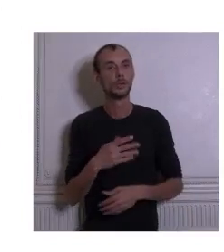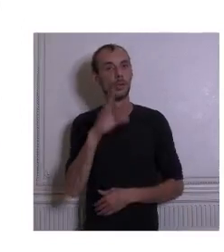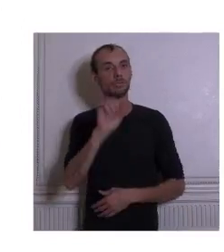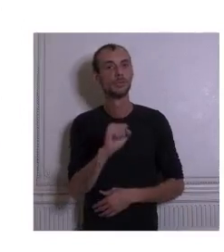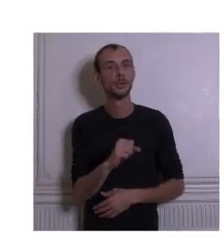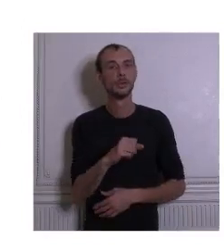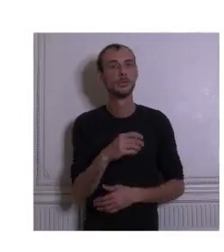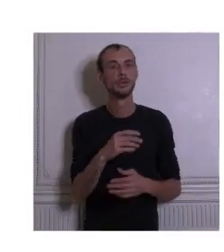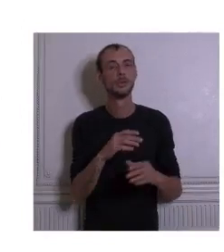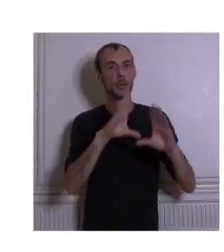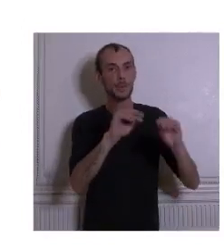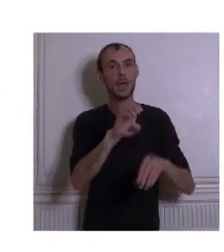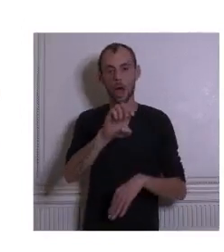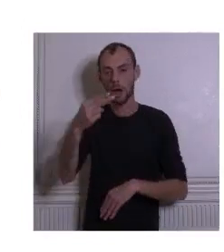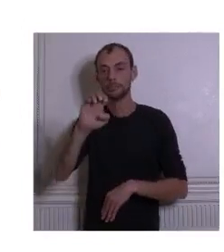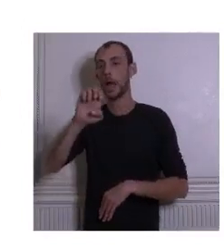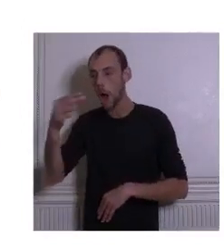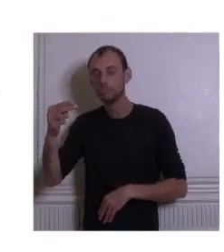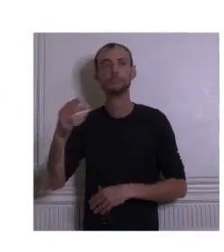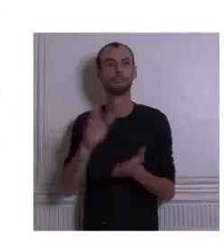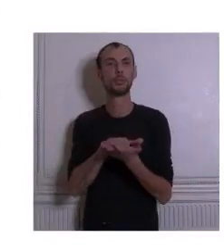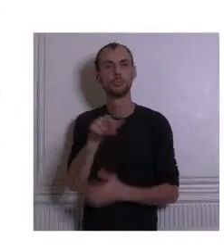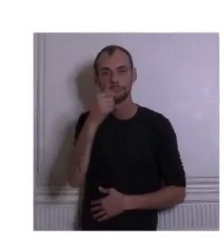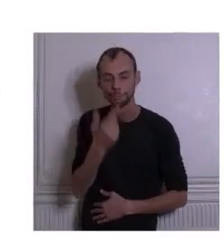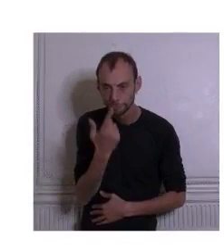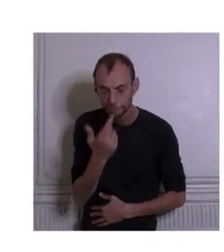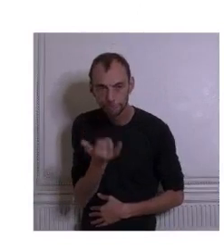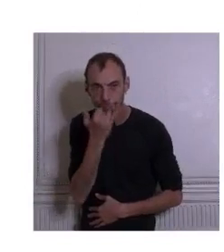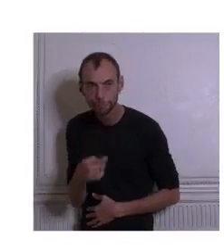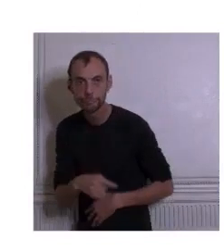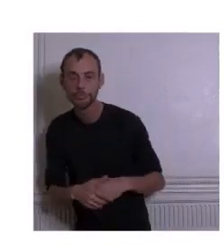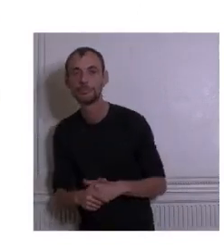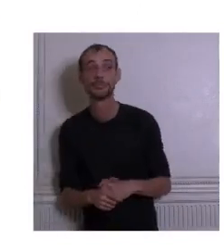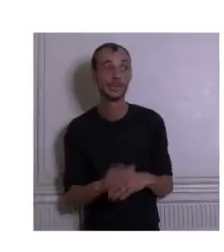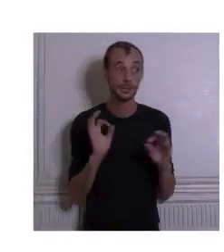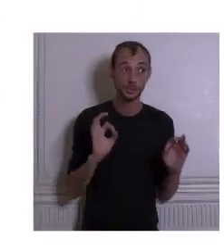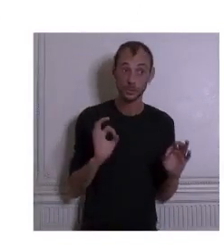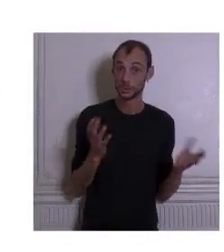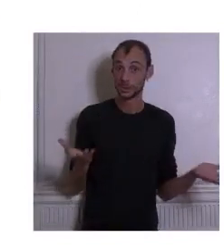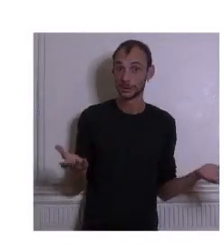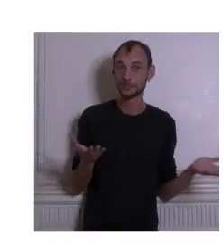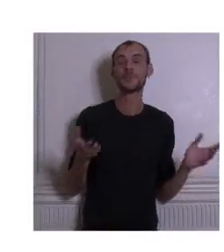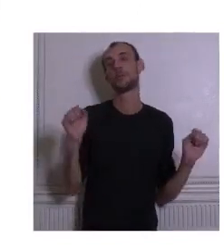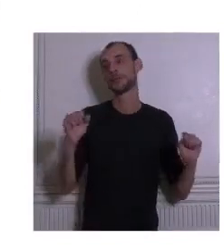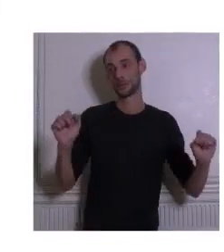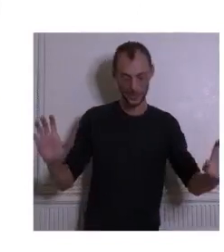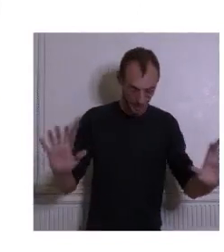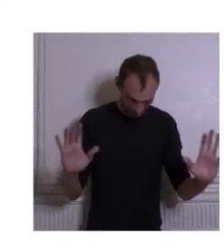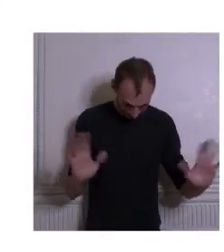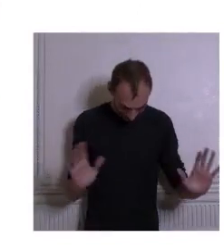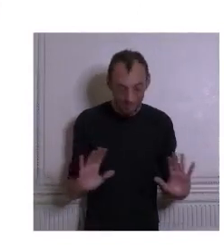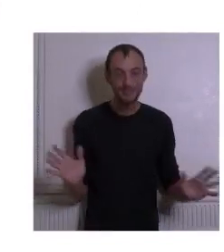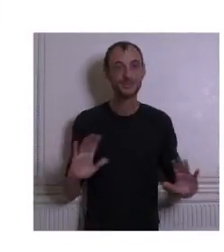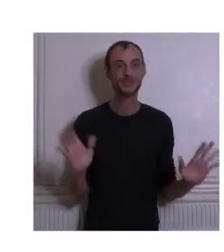à la présentation par notre collègue Madame Elbig, la présentation du rapport d'égalité femmes-hommes en lien avec Monsieur Hersch.